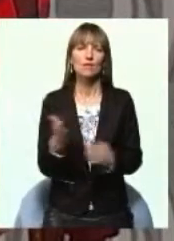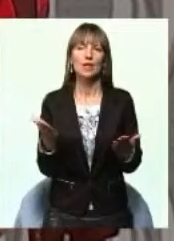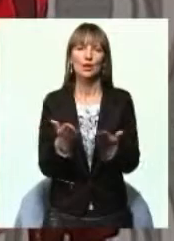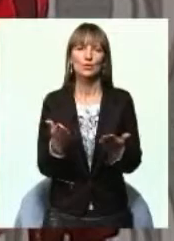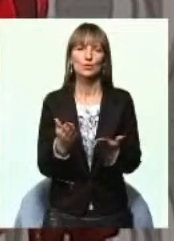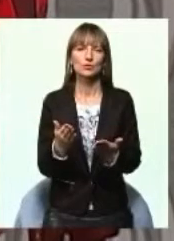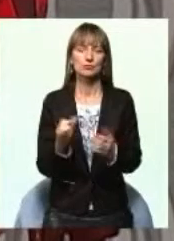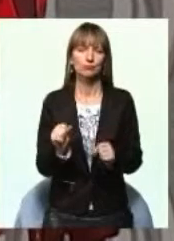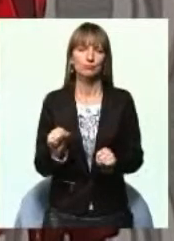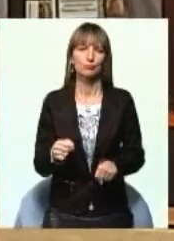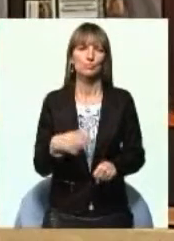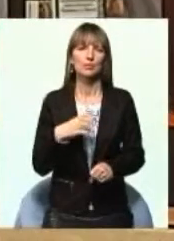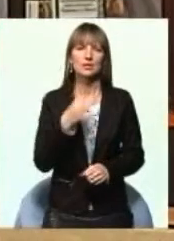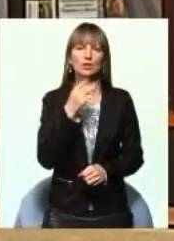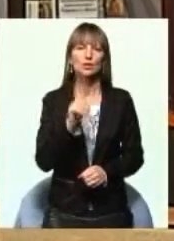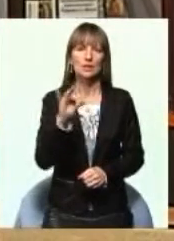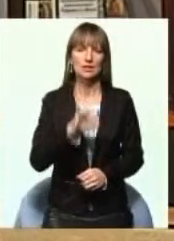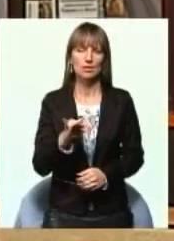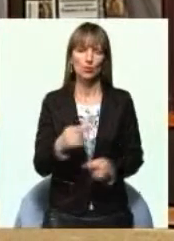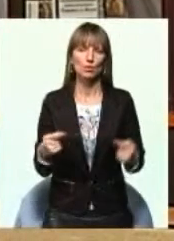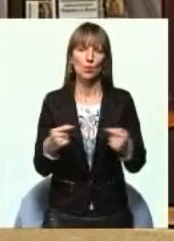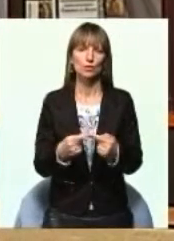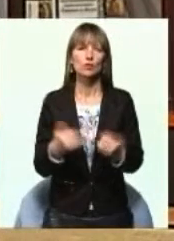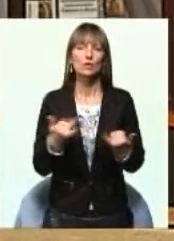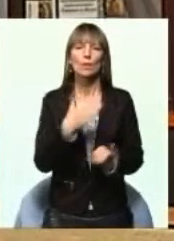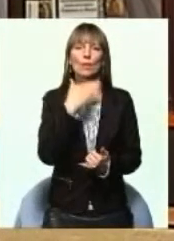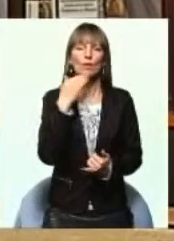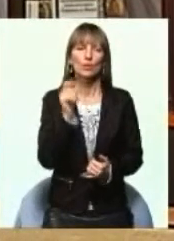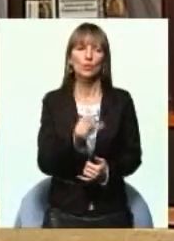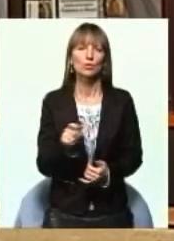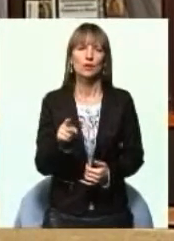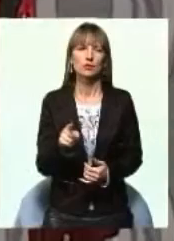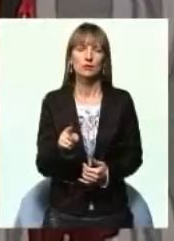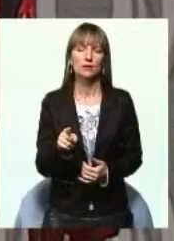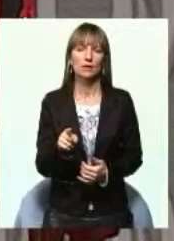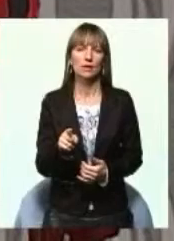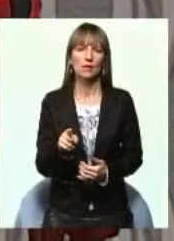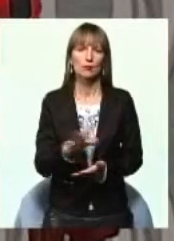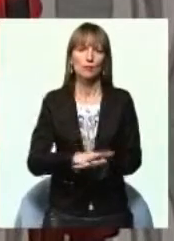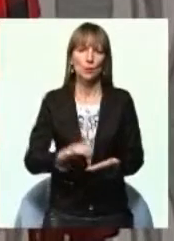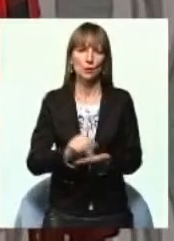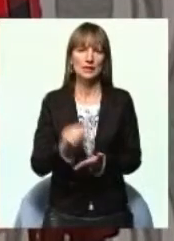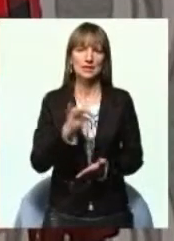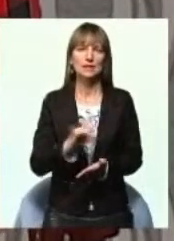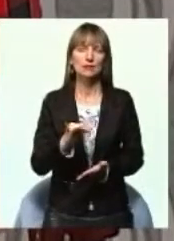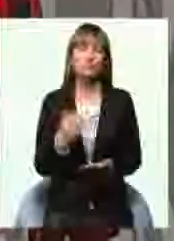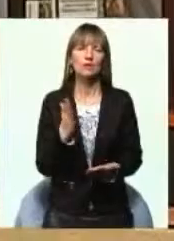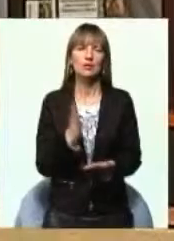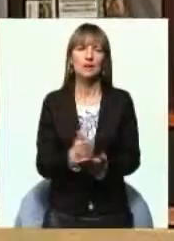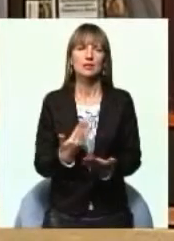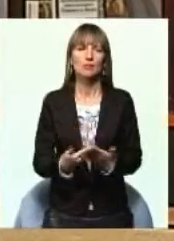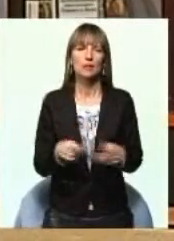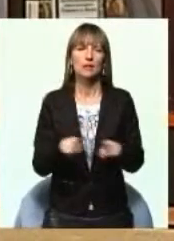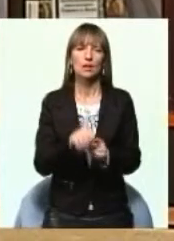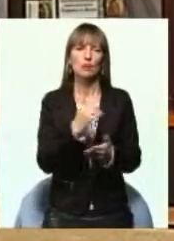певну, то я б могла сказати, що історія підтверджується. Але зараз дуже багато людей, вони спотворюють історію. Да. Як так? Є, наприклад,